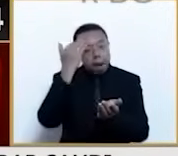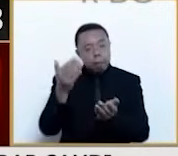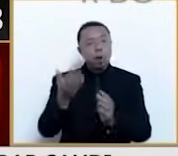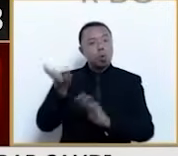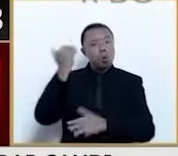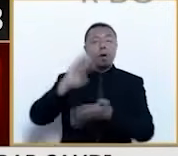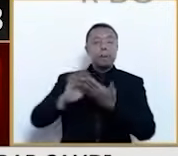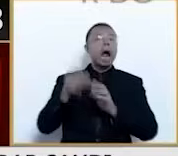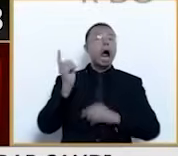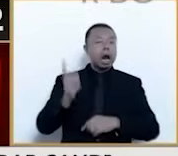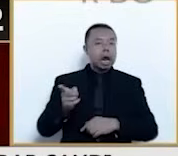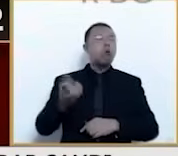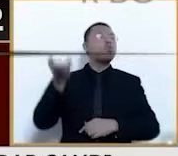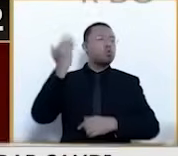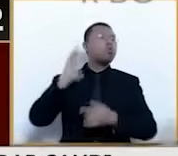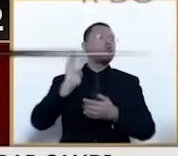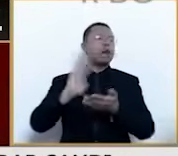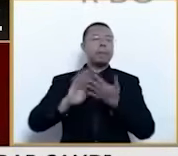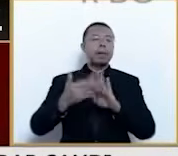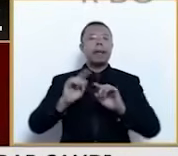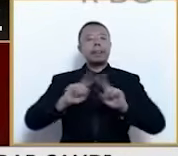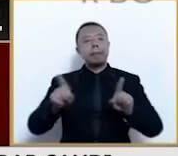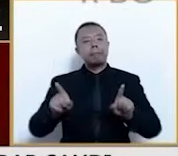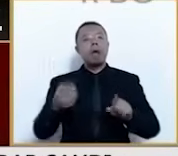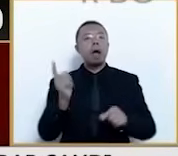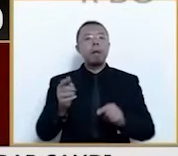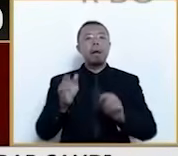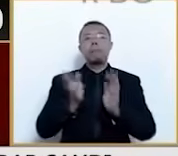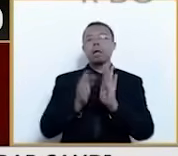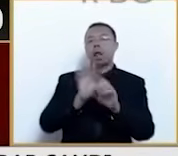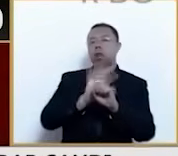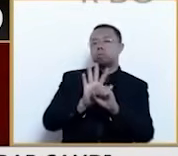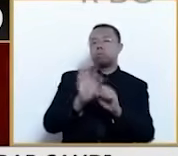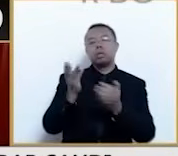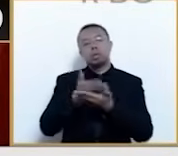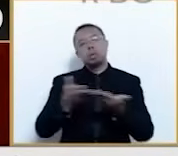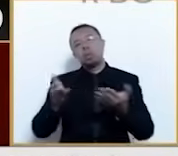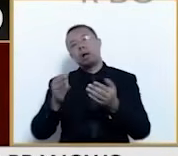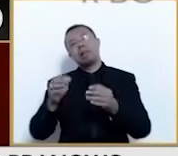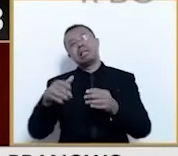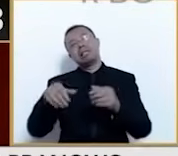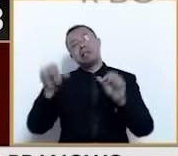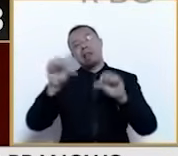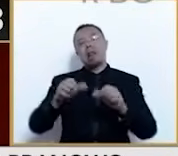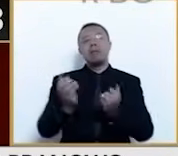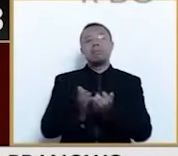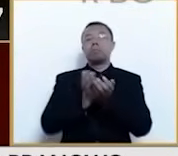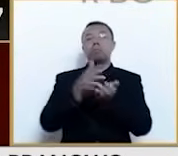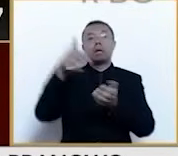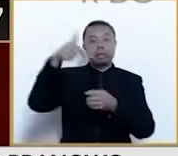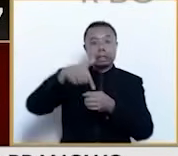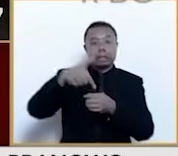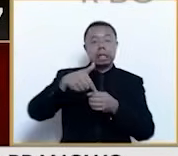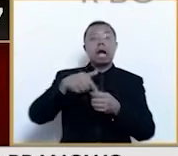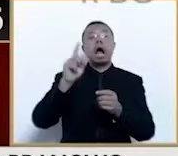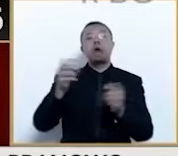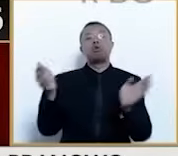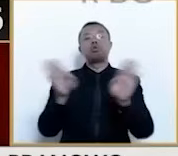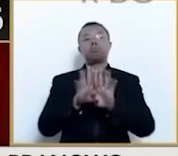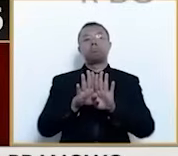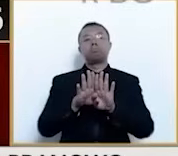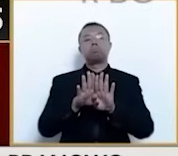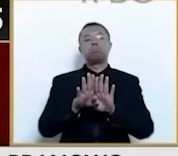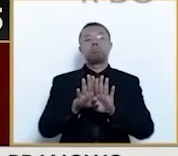dulu pernah ada Mas, pernah ada. Cuman memang karena ada pandemi, ada situasi, SPBU terapung itu terpaksa